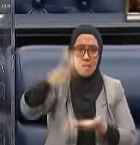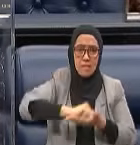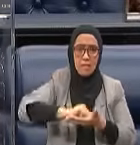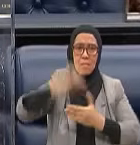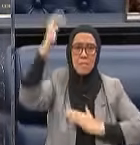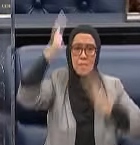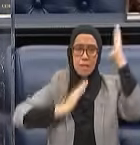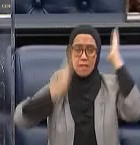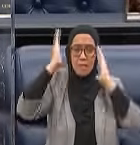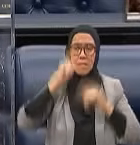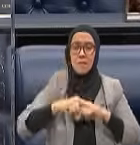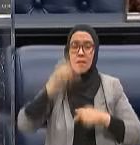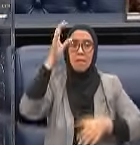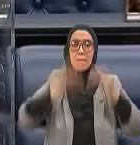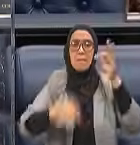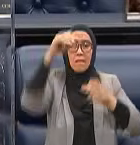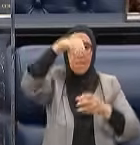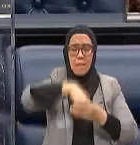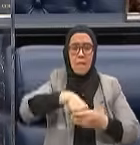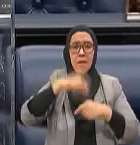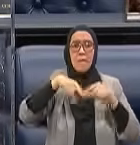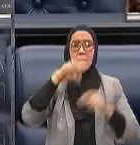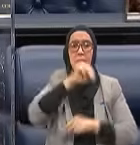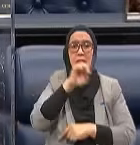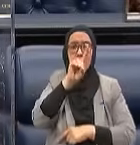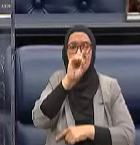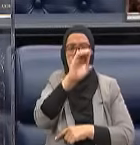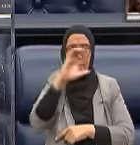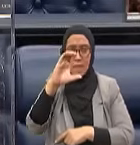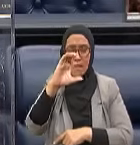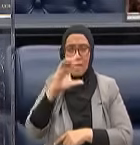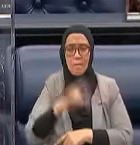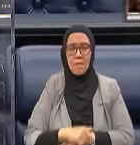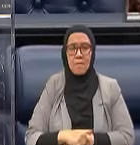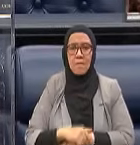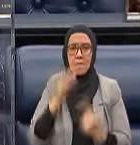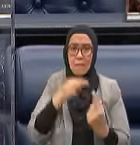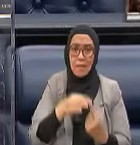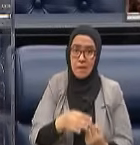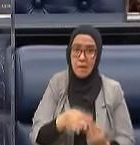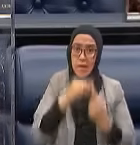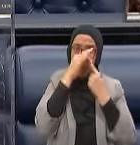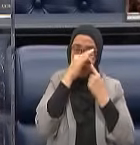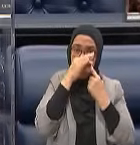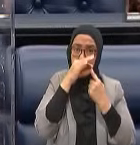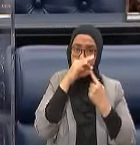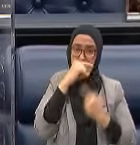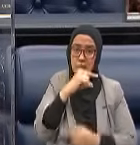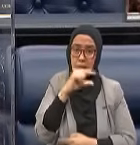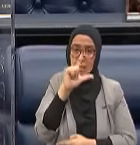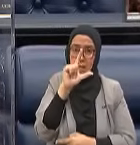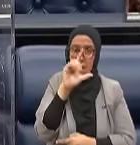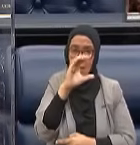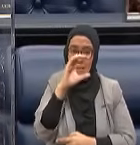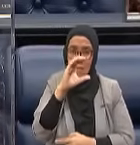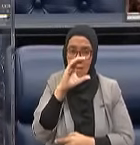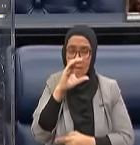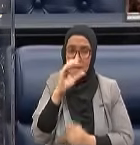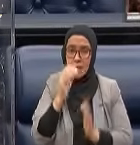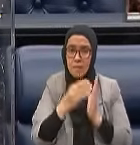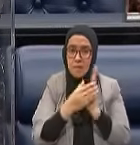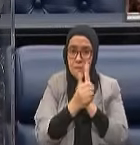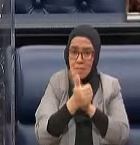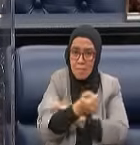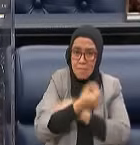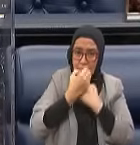dalam kerajaan embek satu jlc spesies untuk menarik Pelabuhan luar